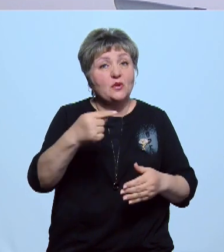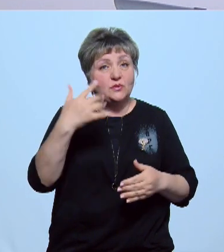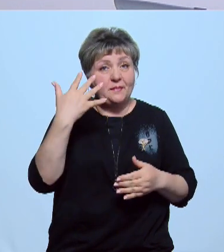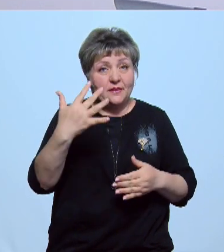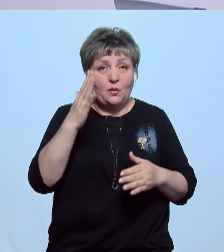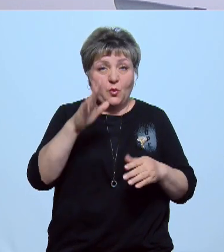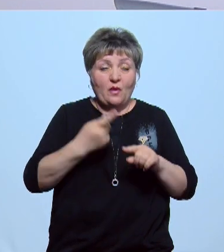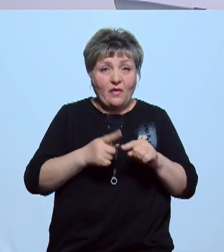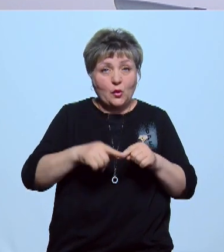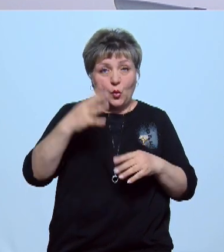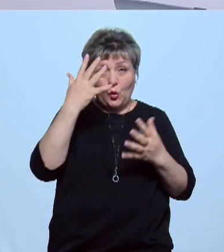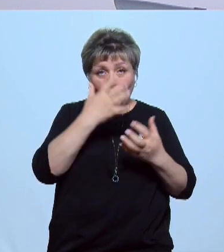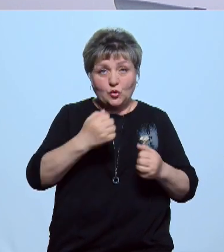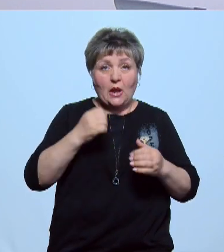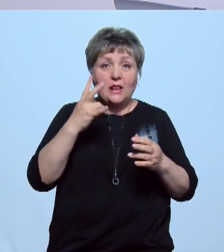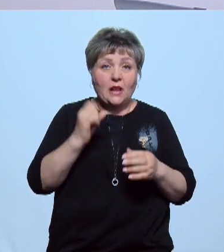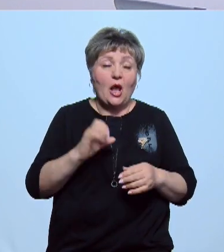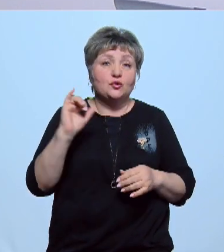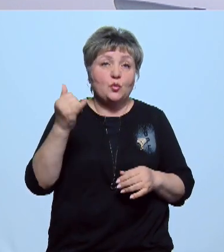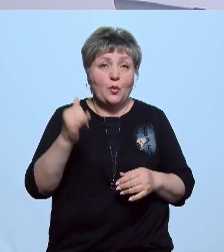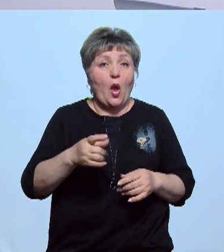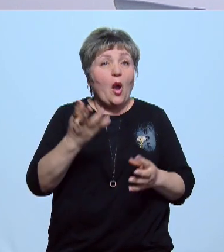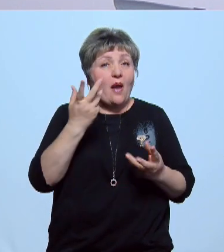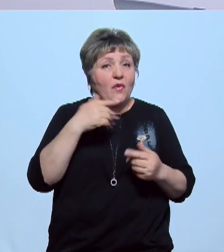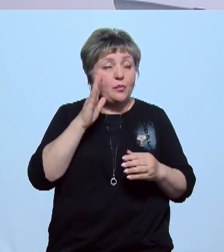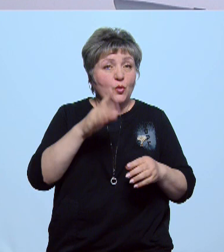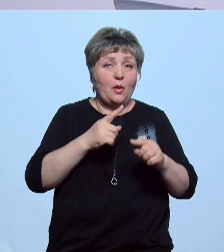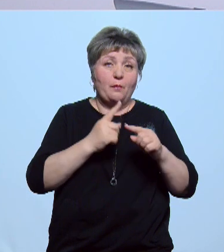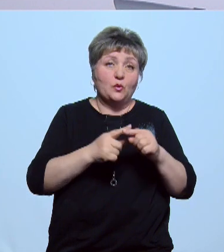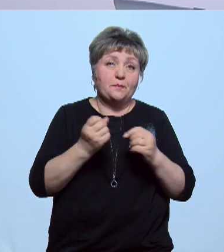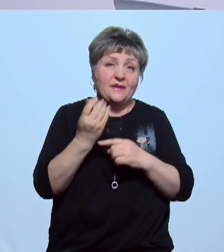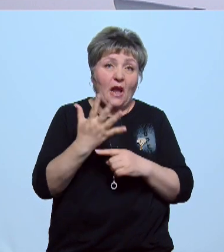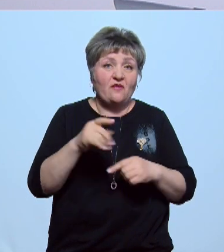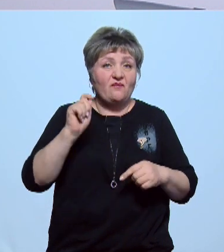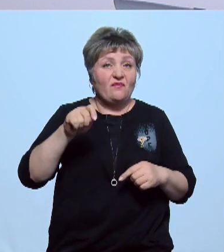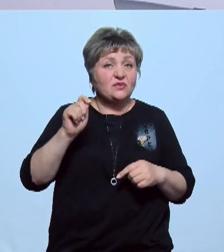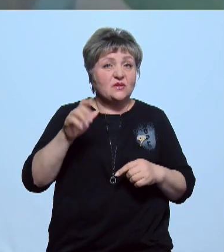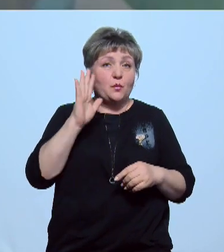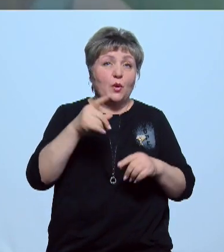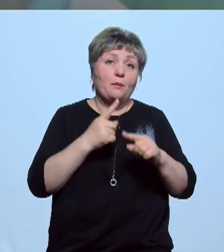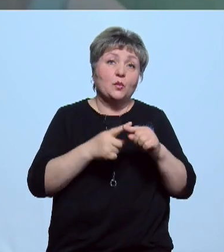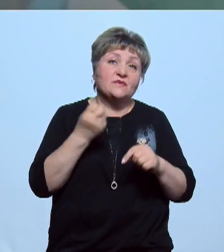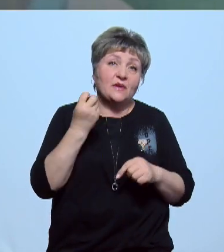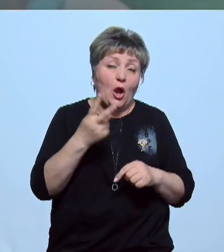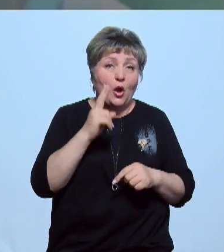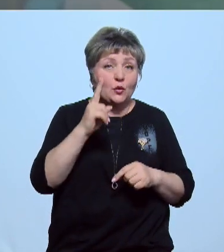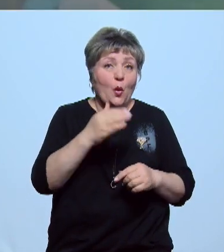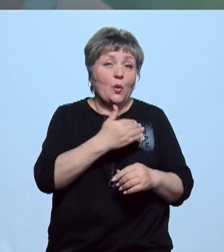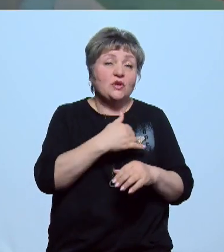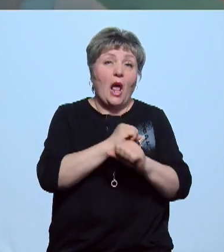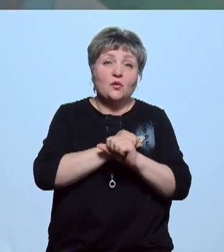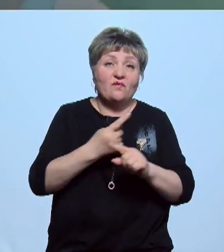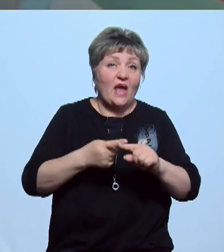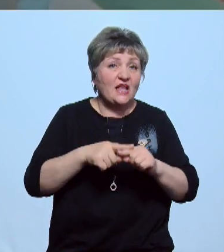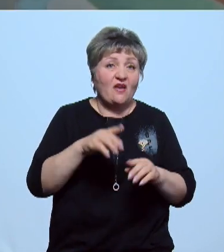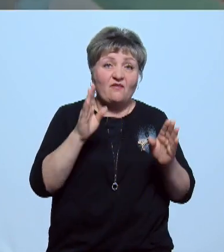уже в эту ночь на субботу. Но днем будут комфортные плюс 15 градусов, в воскресенье 12. Всех, кто собирается отдохнуть в эти выходные